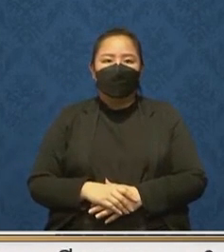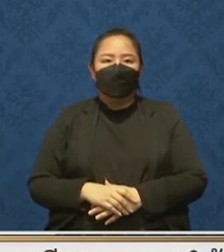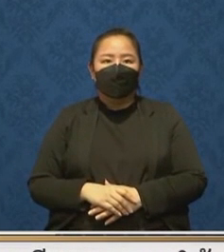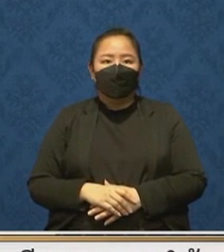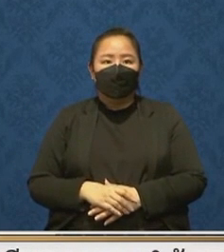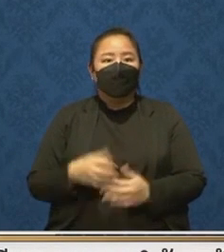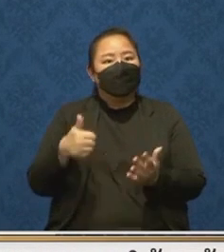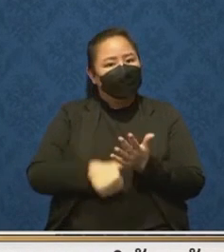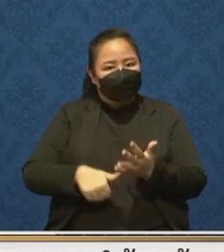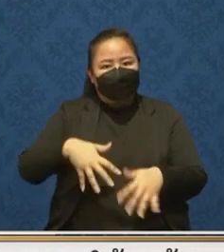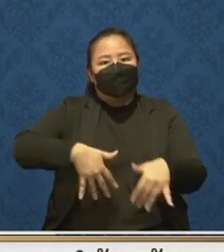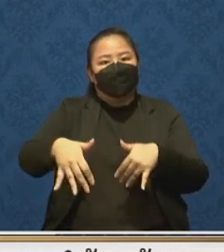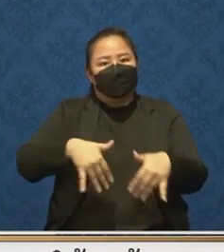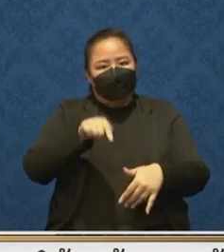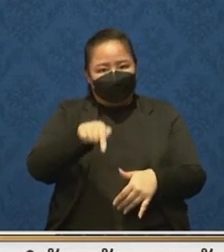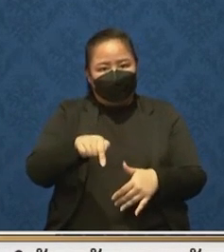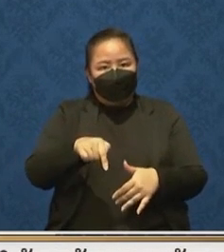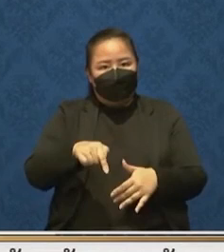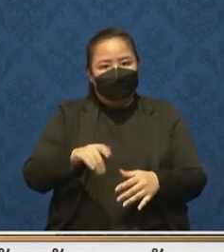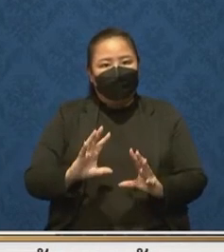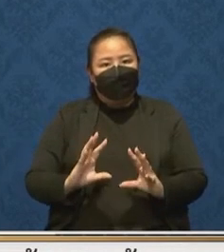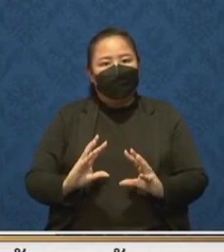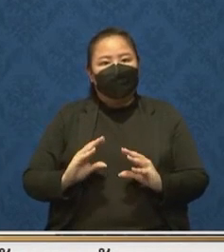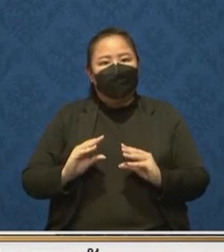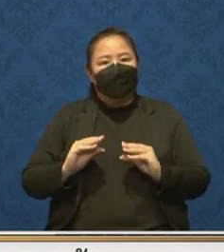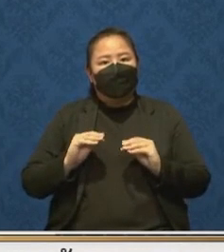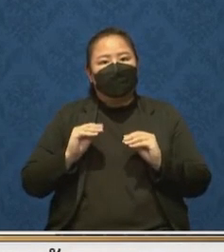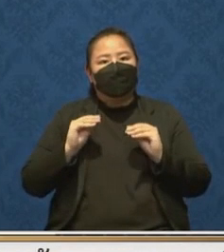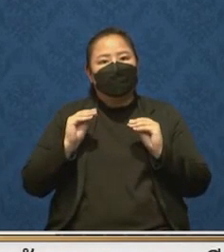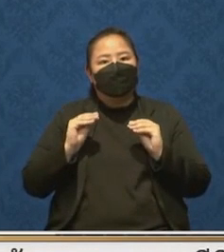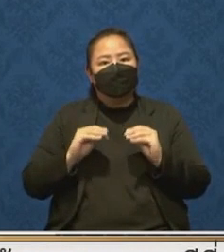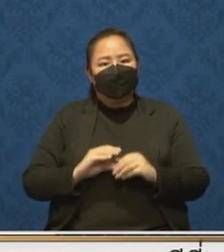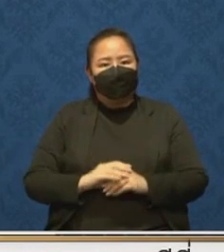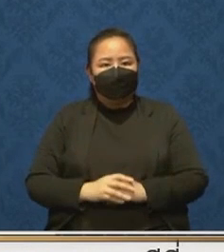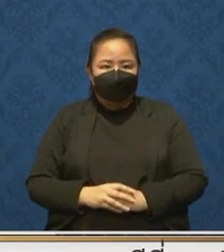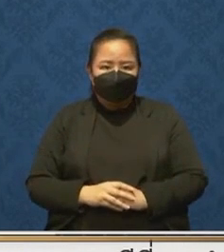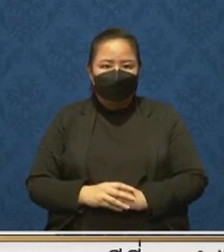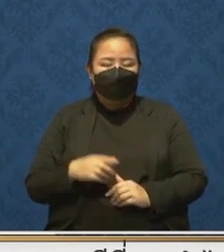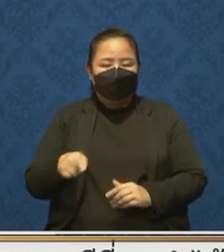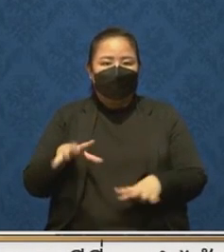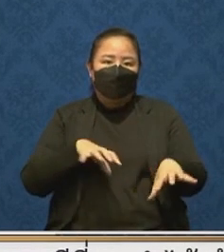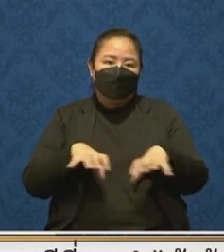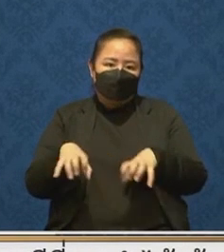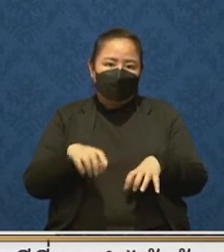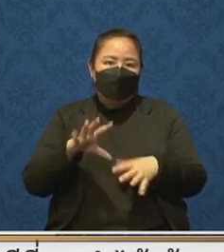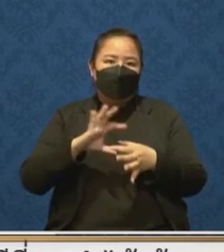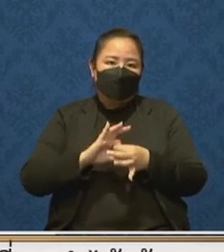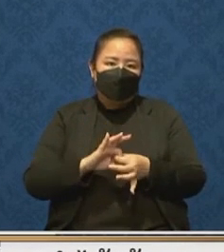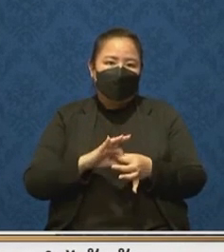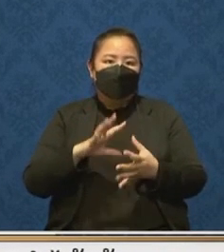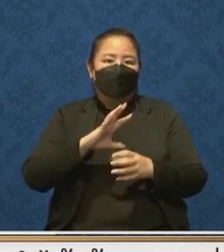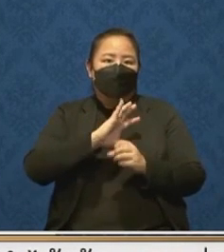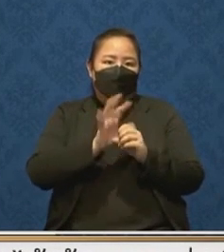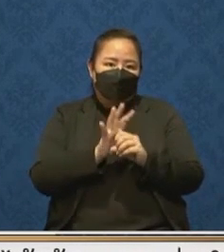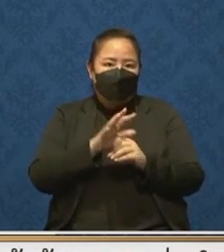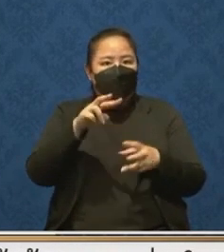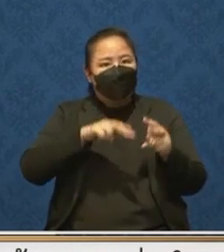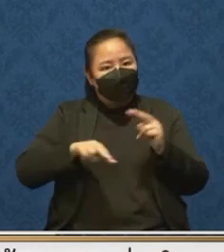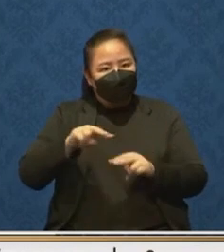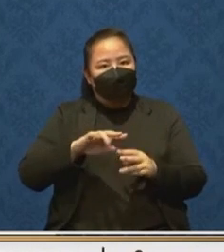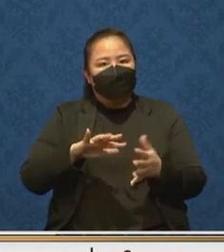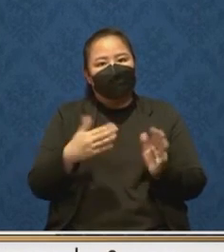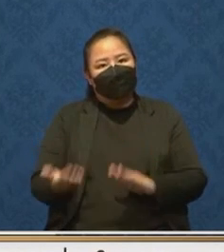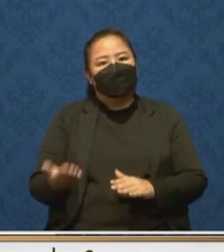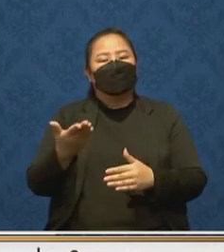พาสรยากรณของประชาชนทแทัศูย์เปลาไปกับการบ lifelong haing akhirัธี่ร้เหลวผดพลาในครั้นี้ต่ไปครับ